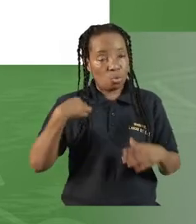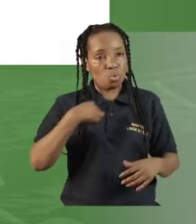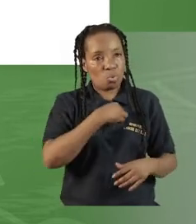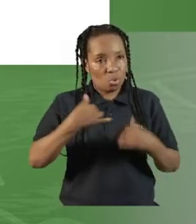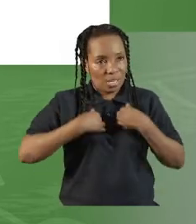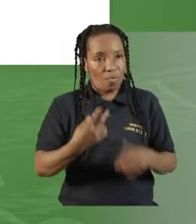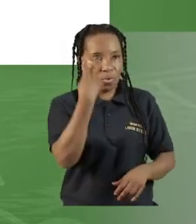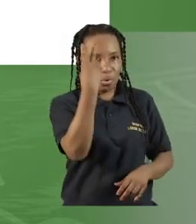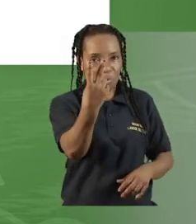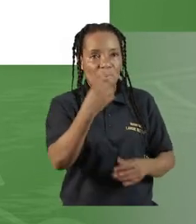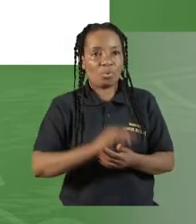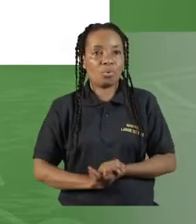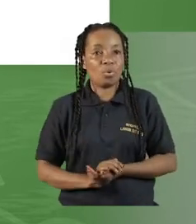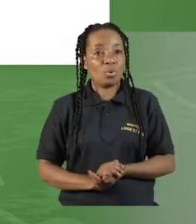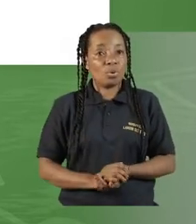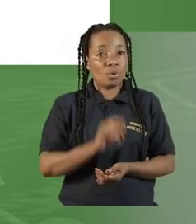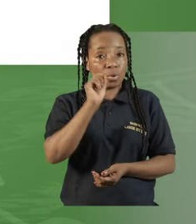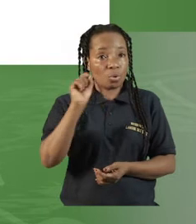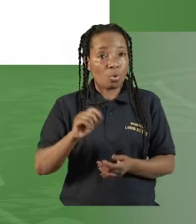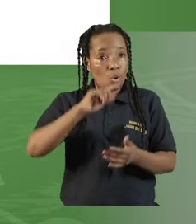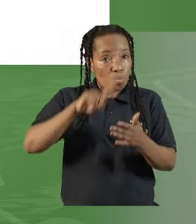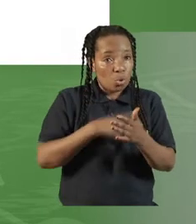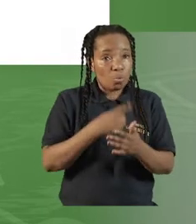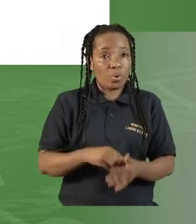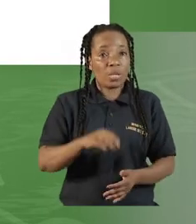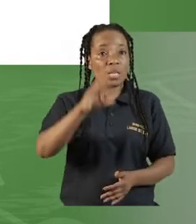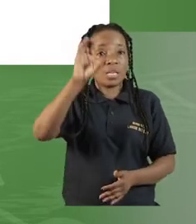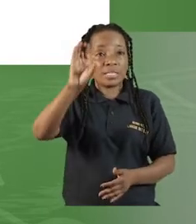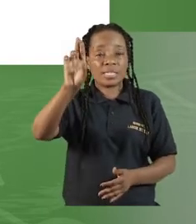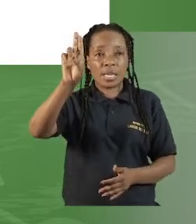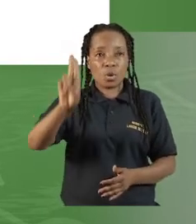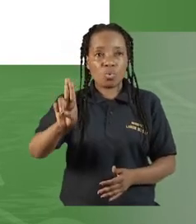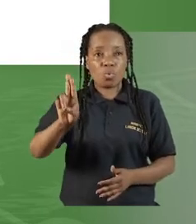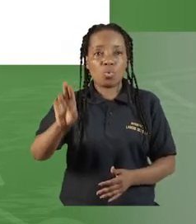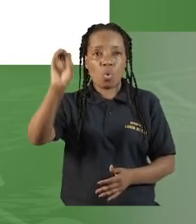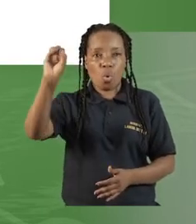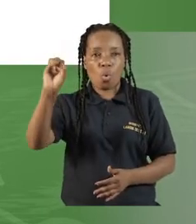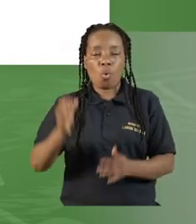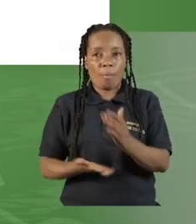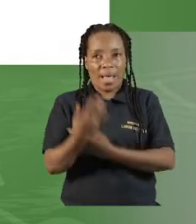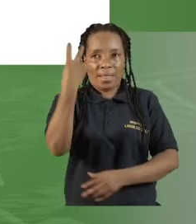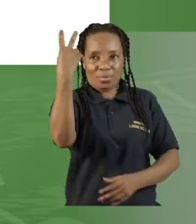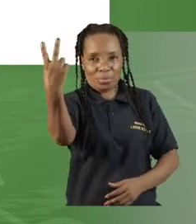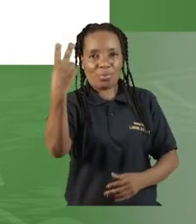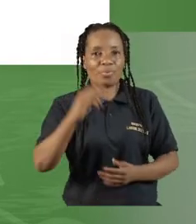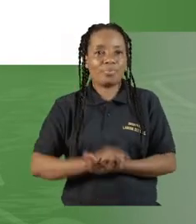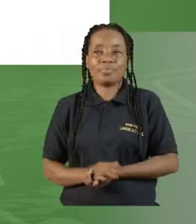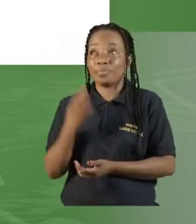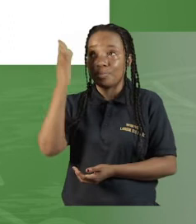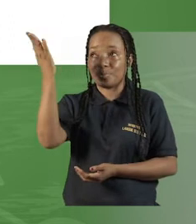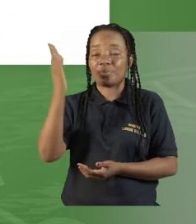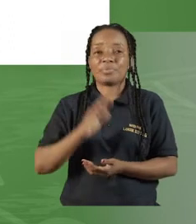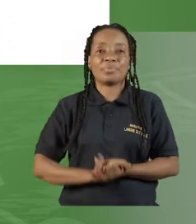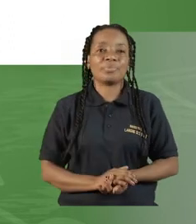Multiplions donc la formule CuO par le coefficient 2.